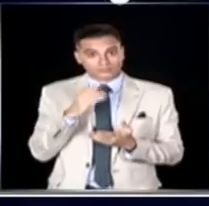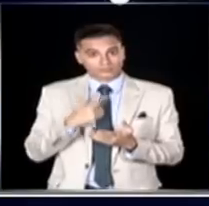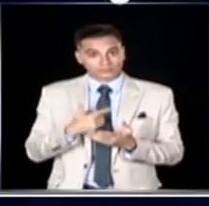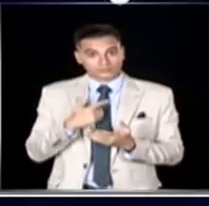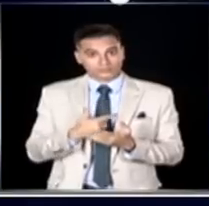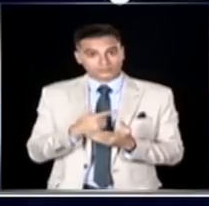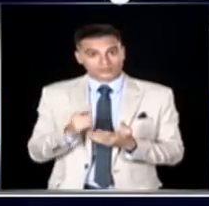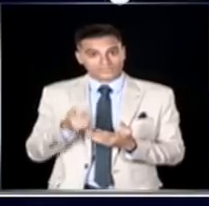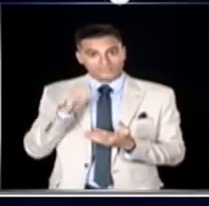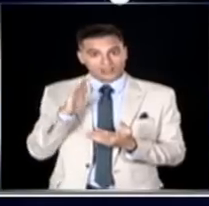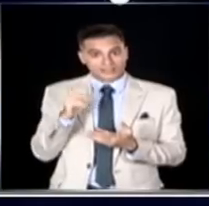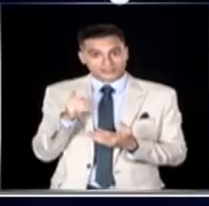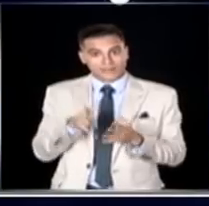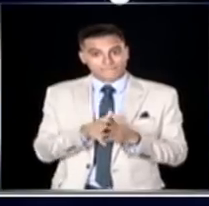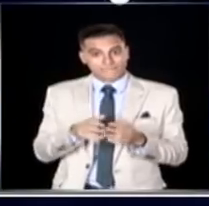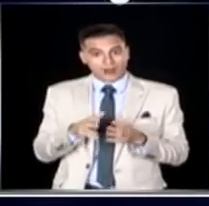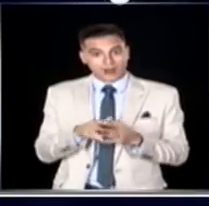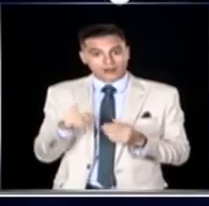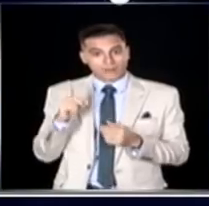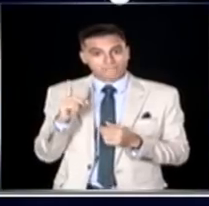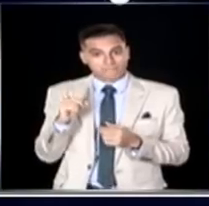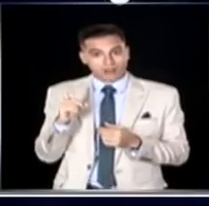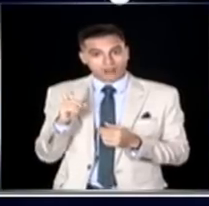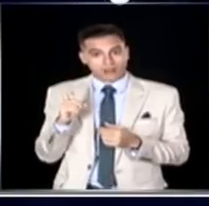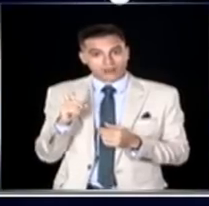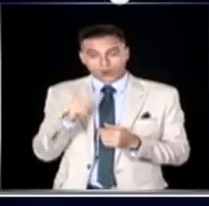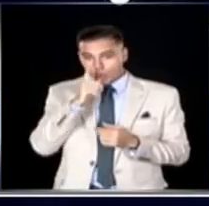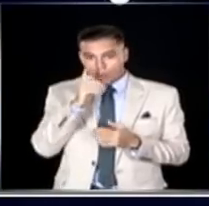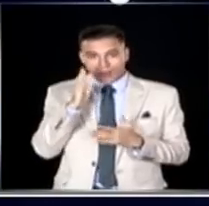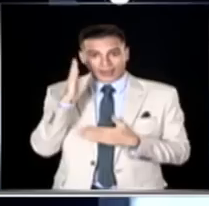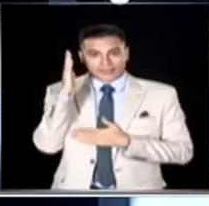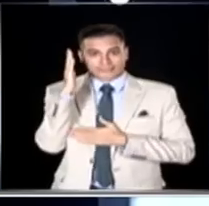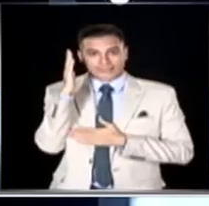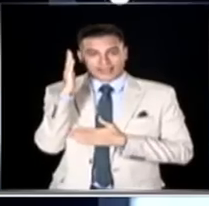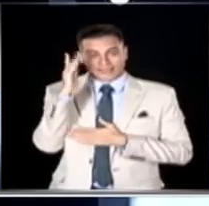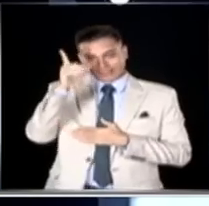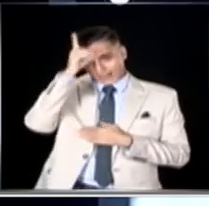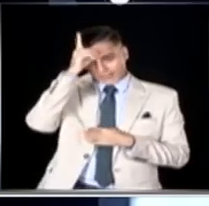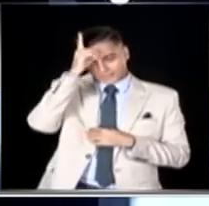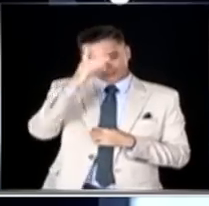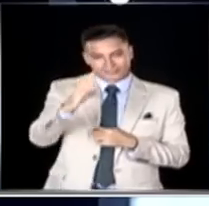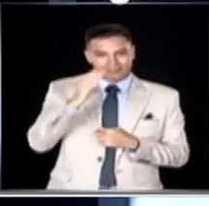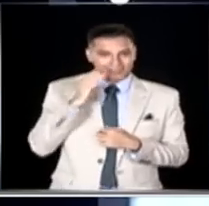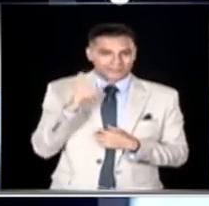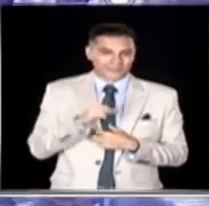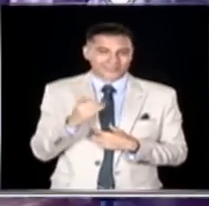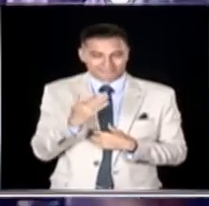فاسر معناها مية في اللغة الألمانية. إجابة صحيحة.